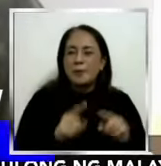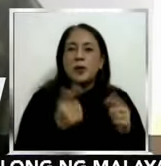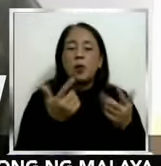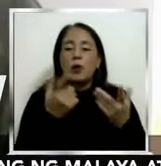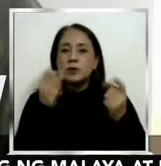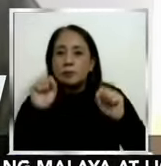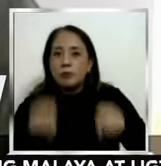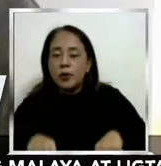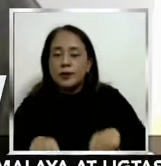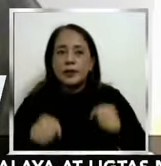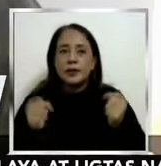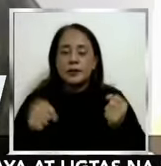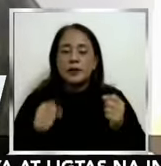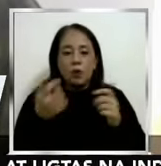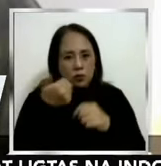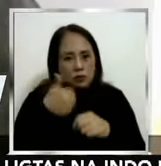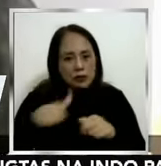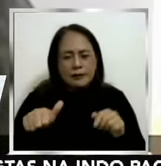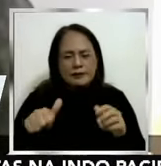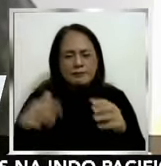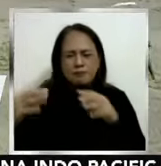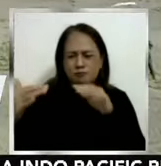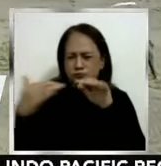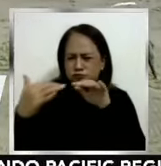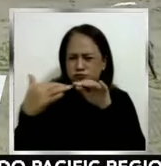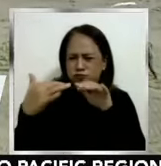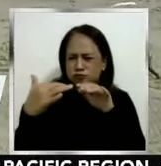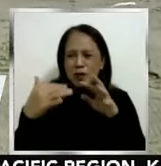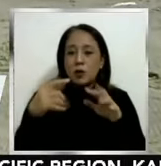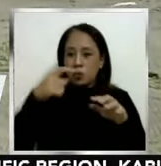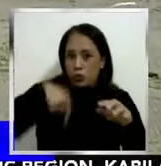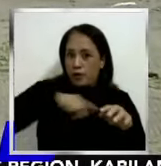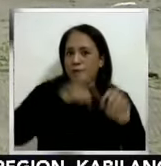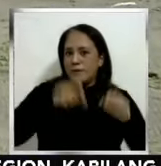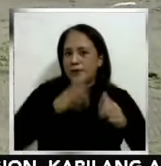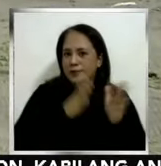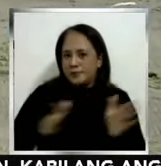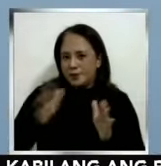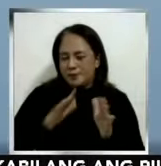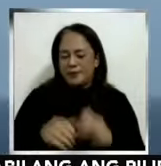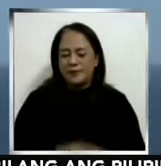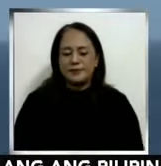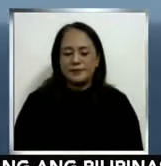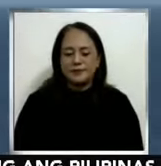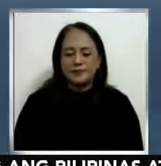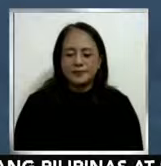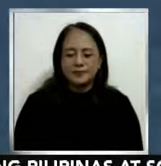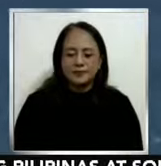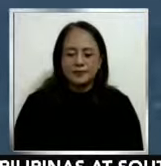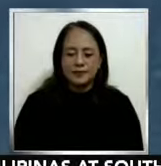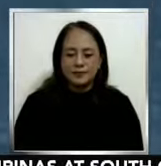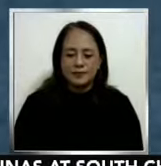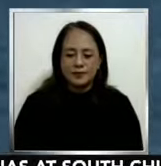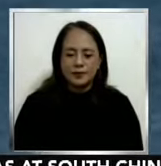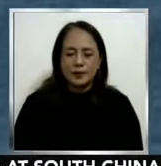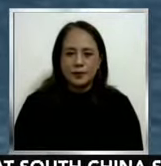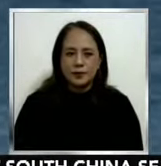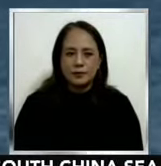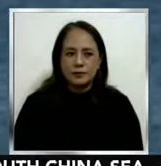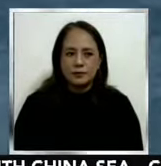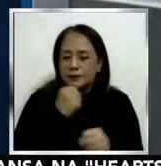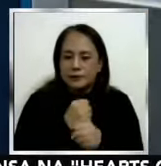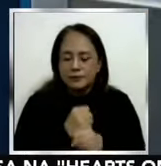or any warfare that we should be prepared of? Para sa GMA Integrated News, Maki Pulido nakatutok, 24